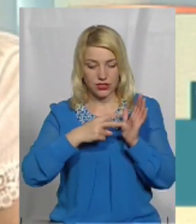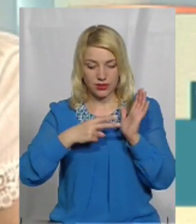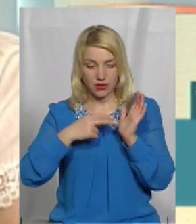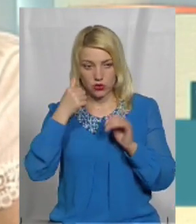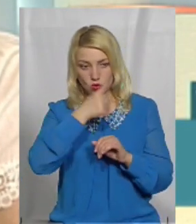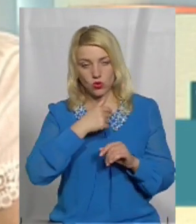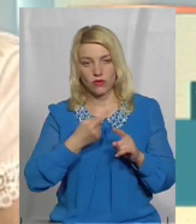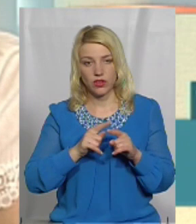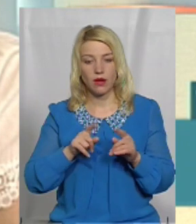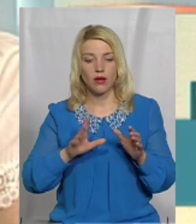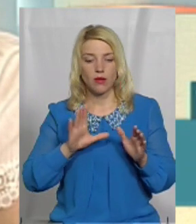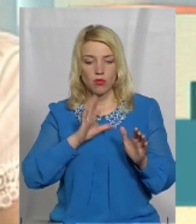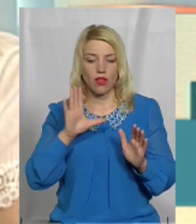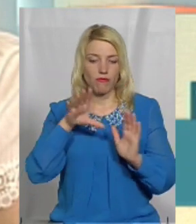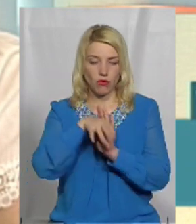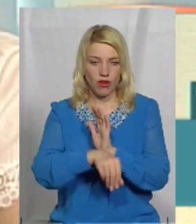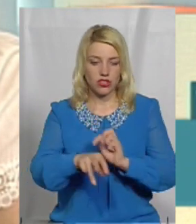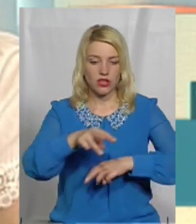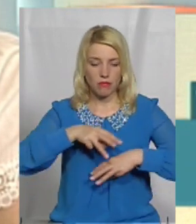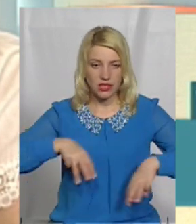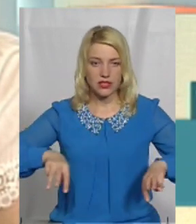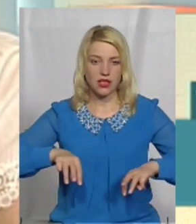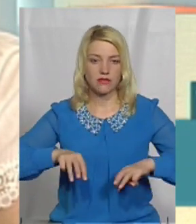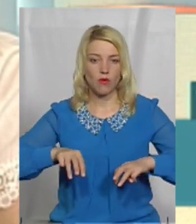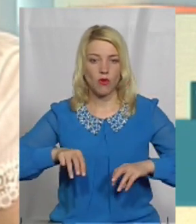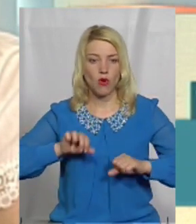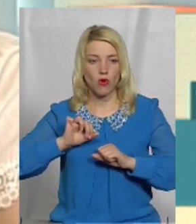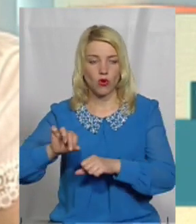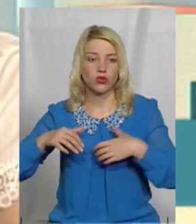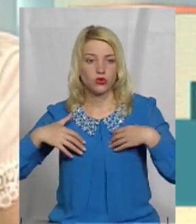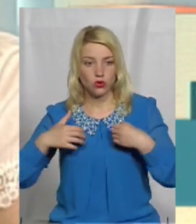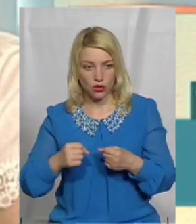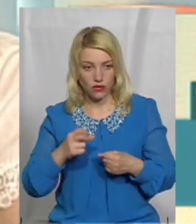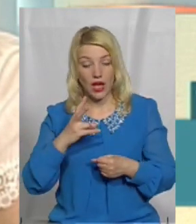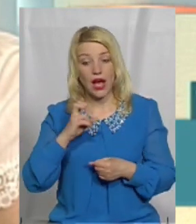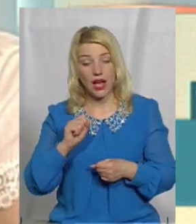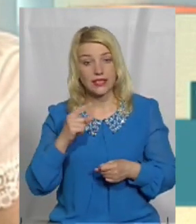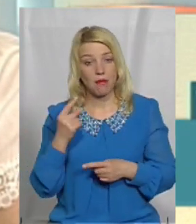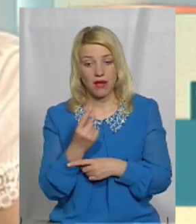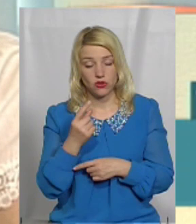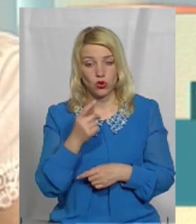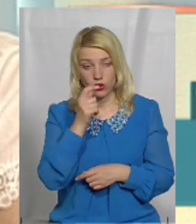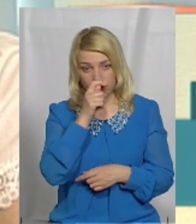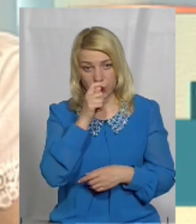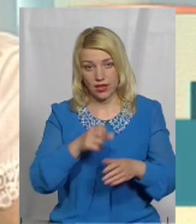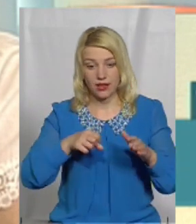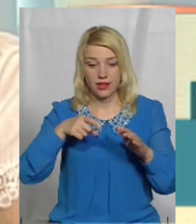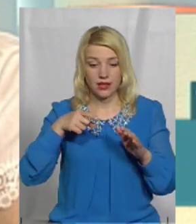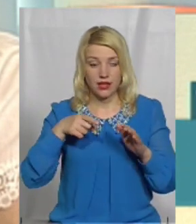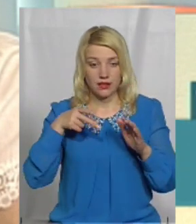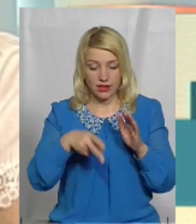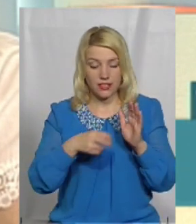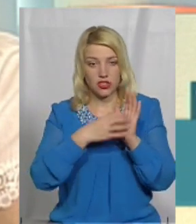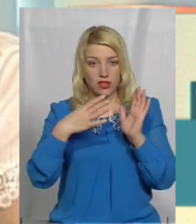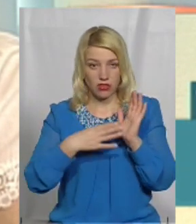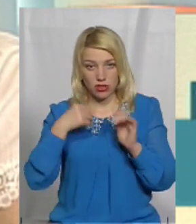2017 року вона була впроваджена Міністерством охорони здоров'я. А ось з 1 квітня 2019 року